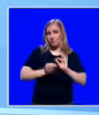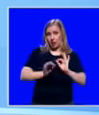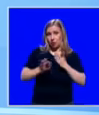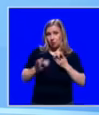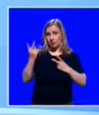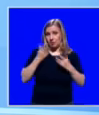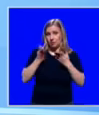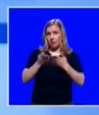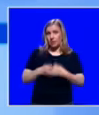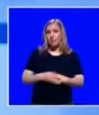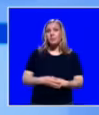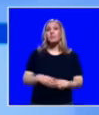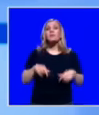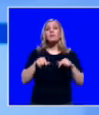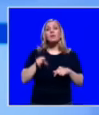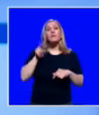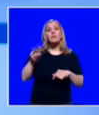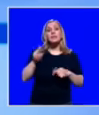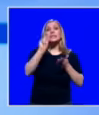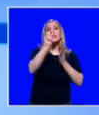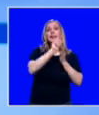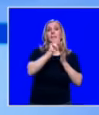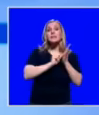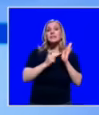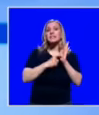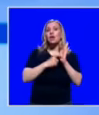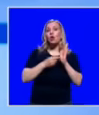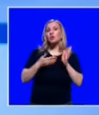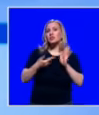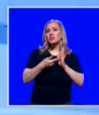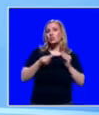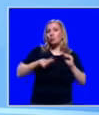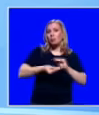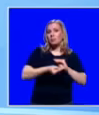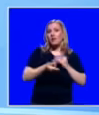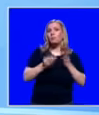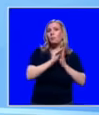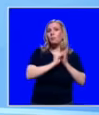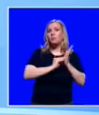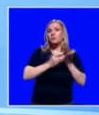ви разбрала? Абсолютно правилно. Вие сте написал закон срещу корупцията. Какво пише в него?